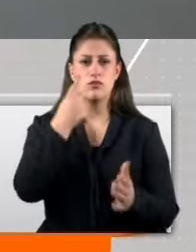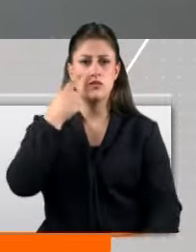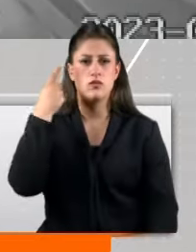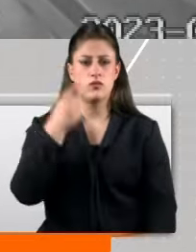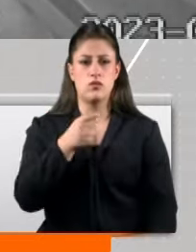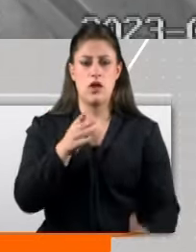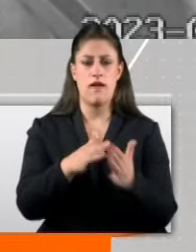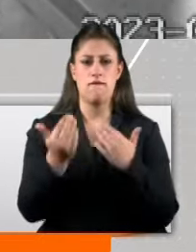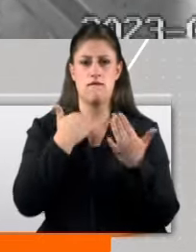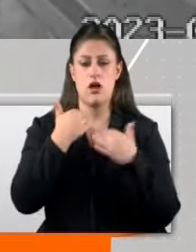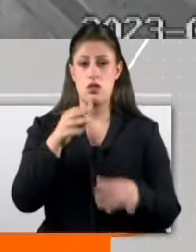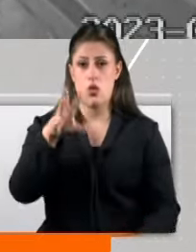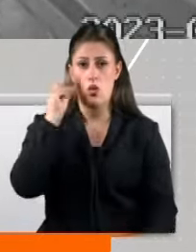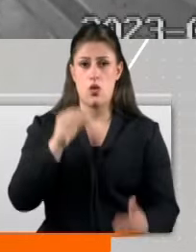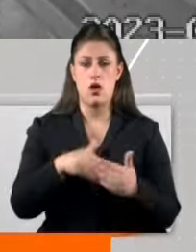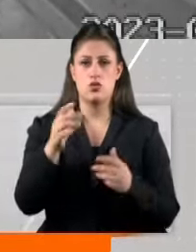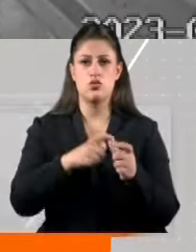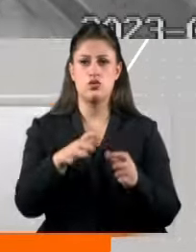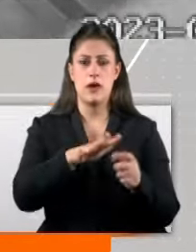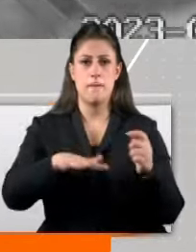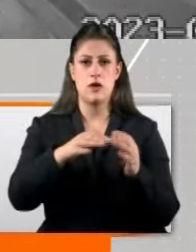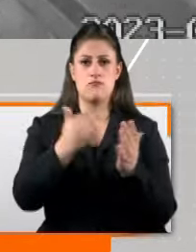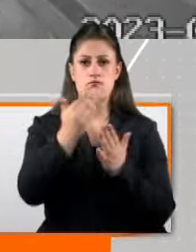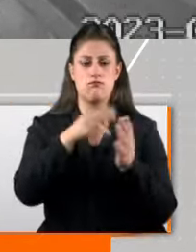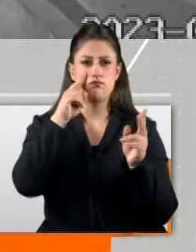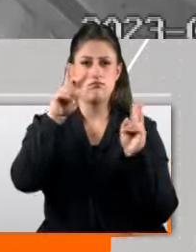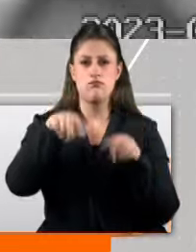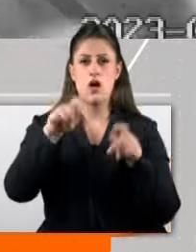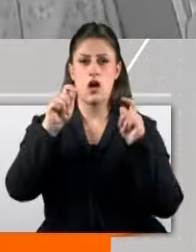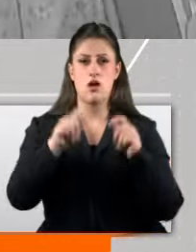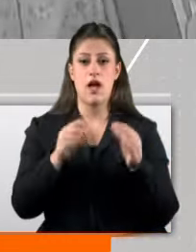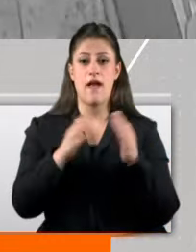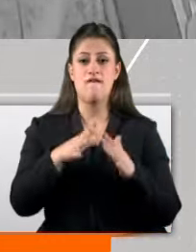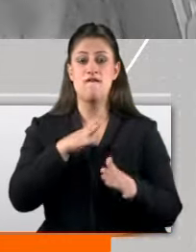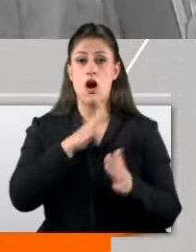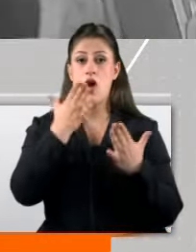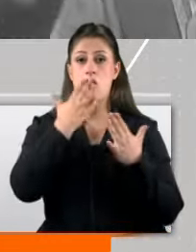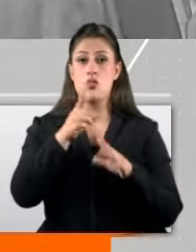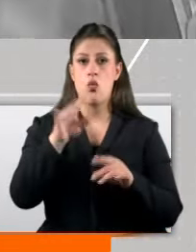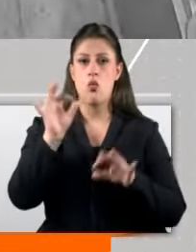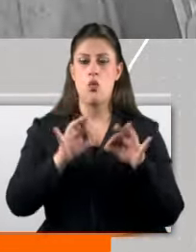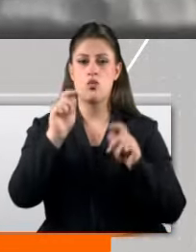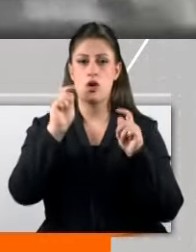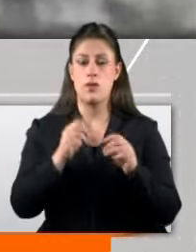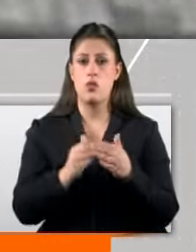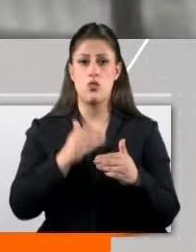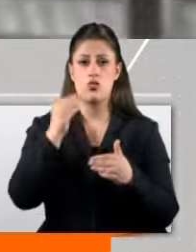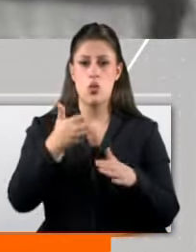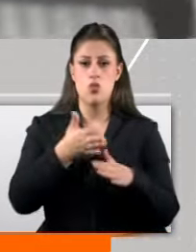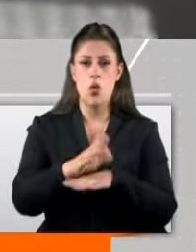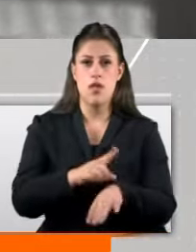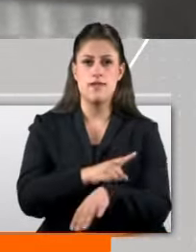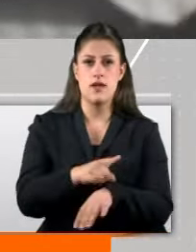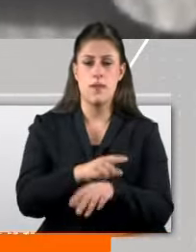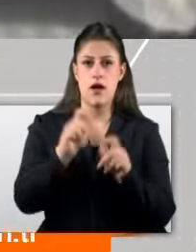adresini öğrendikten sonra sosyal medyanızı taramaya başlıyorlar. Evde olup olmadığınızı kontrol ediyorlar. Sonrasında doğru zamanı